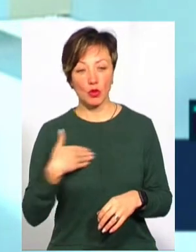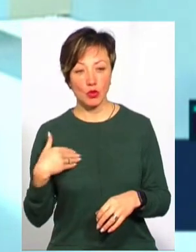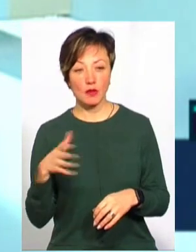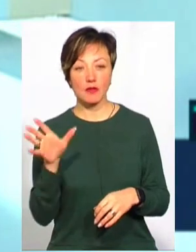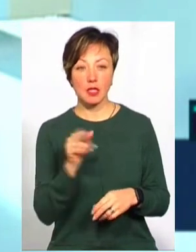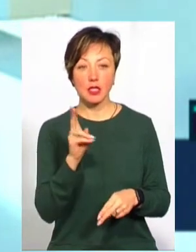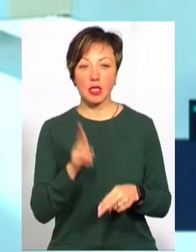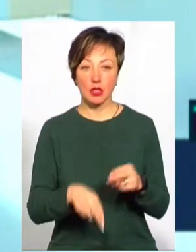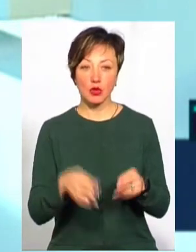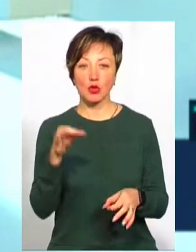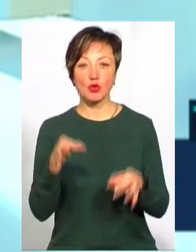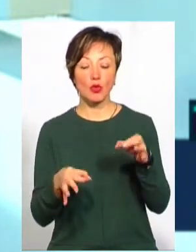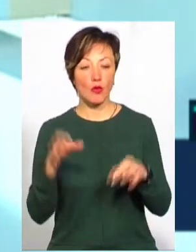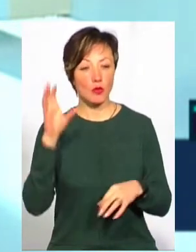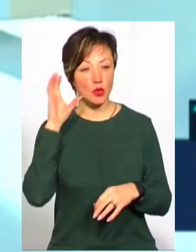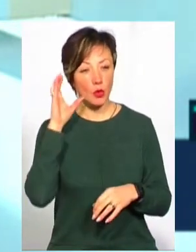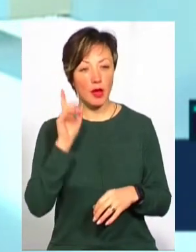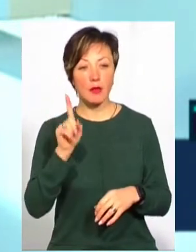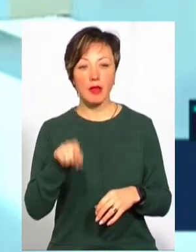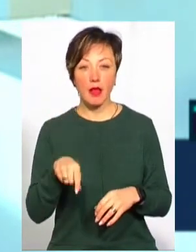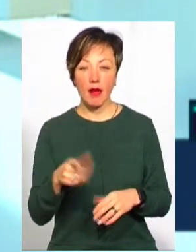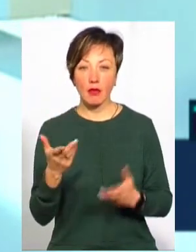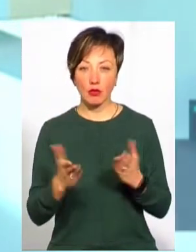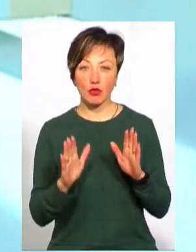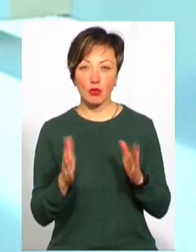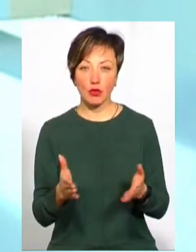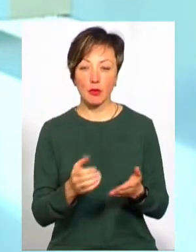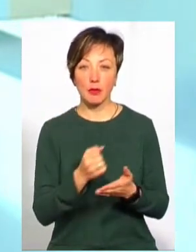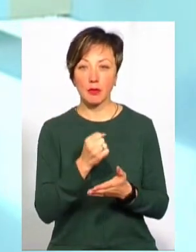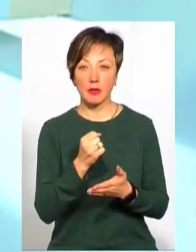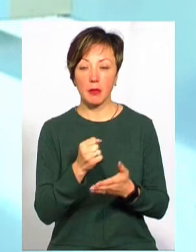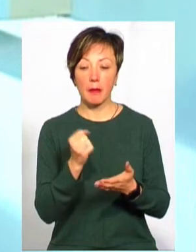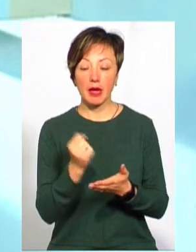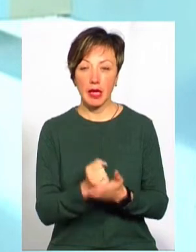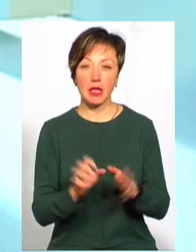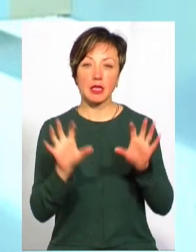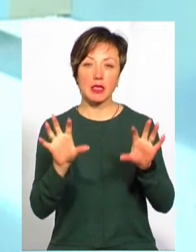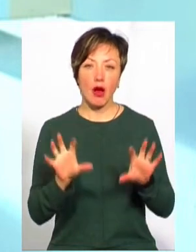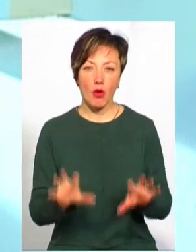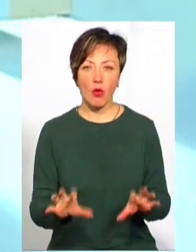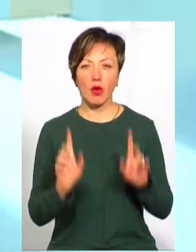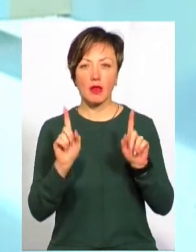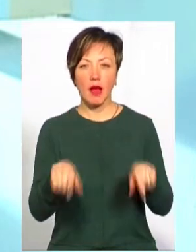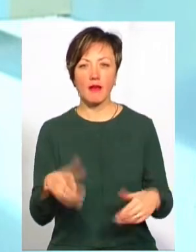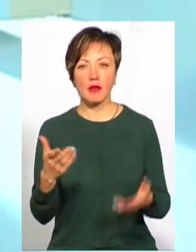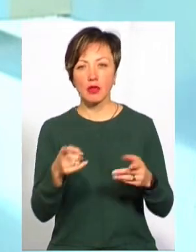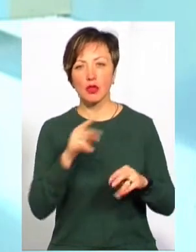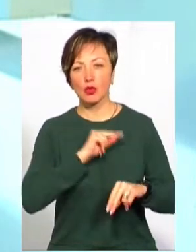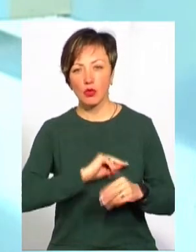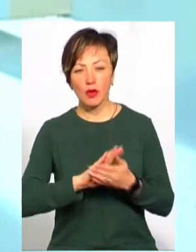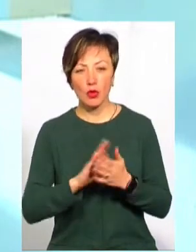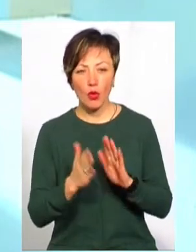все закінчується судовими слуханнями. Навіть якщо буде прийнятий цей Навіть якщо закон, буде прийнятий, навіть якщо ти будеш мати там